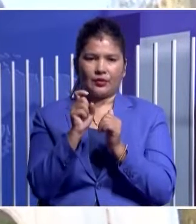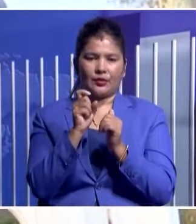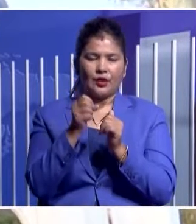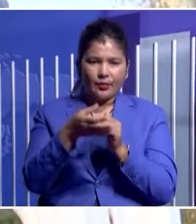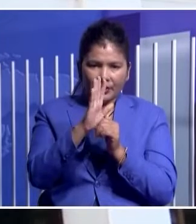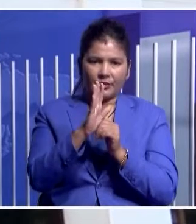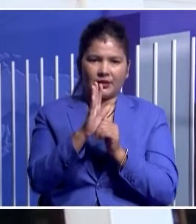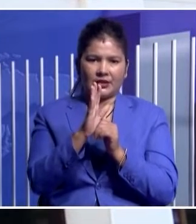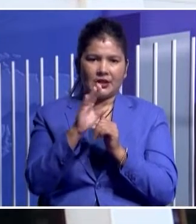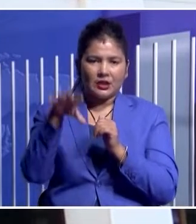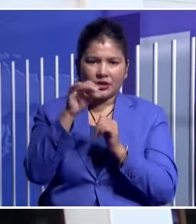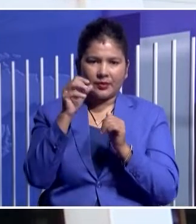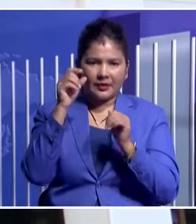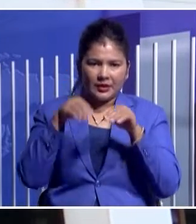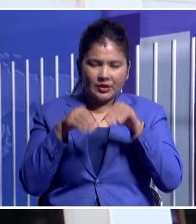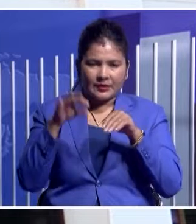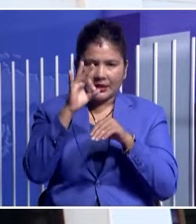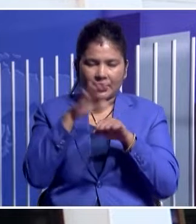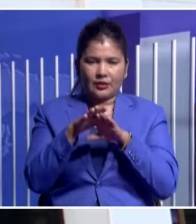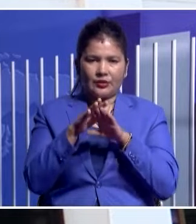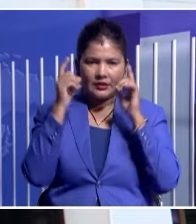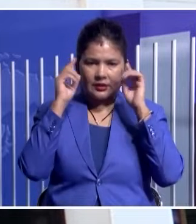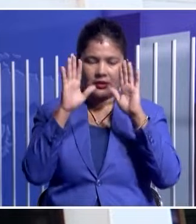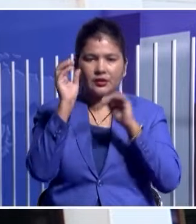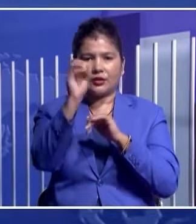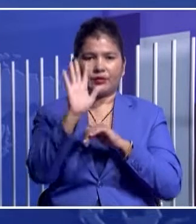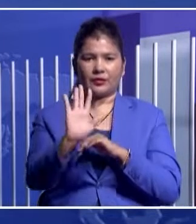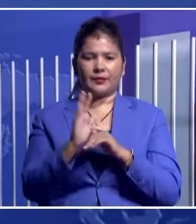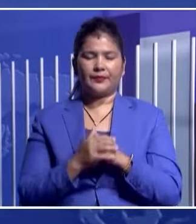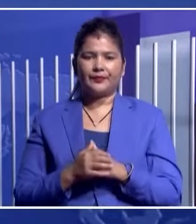पठाउन आयोगले सबै निर्वाचन कार्यालयहरूलाई निर्देशन दिएको छ।